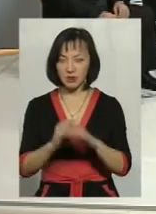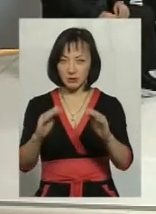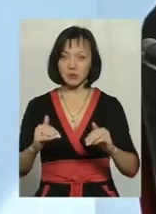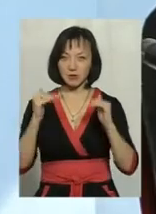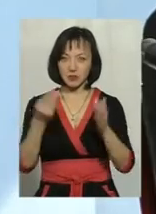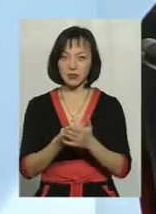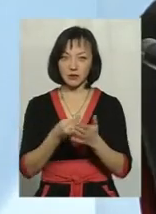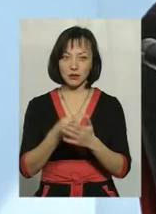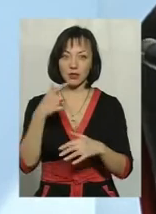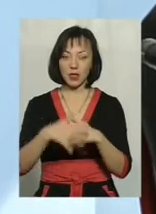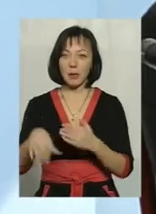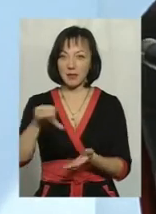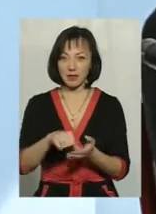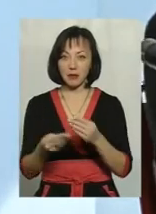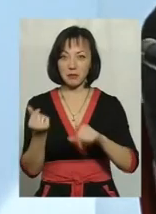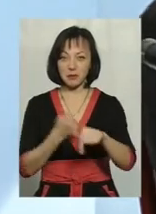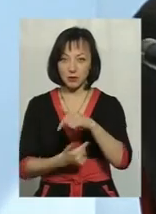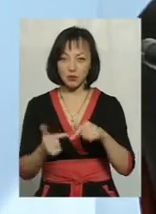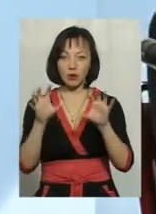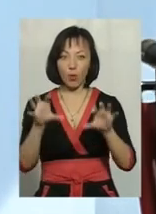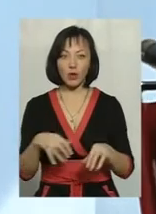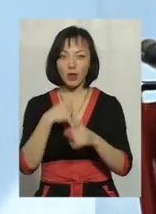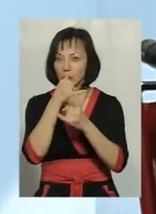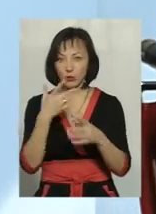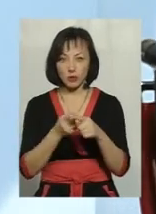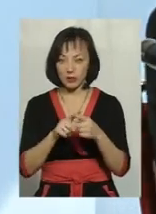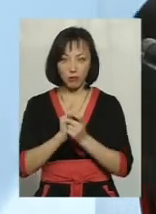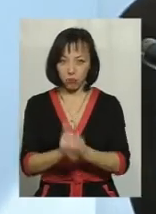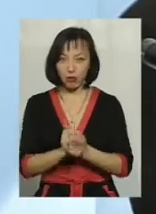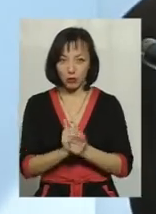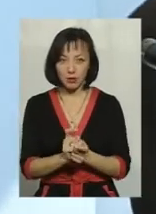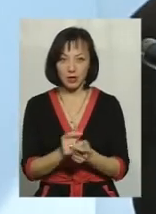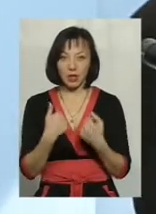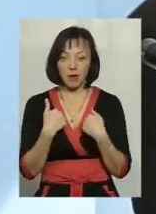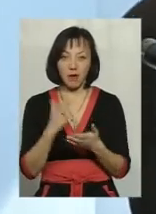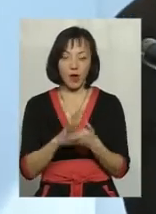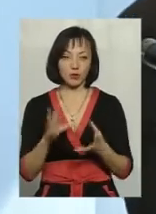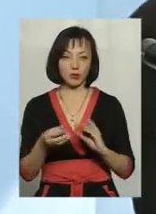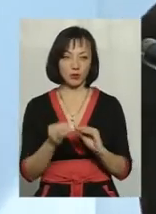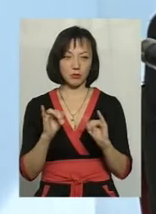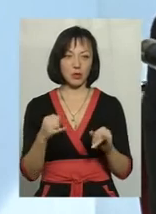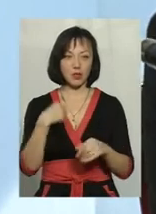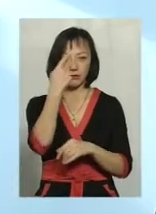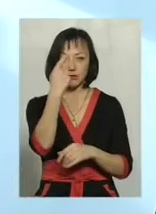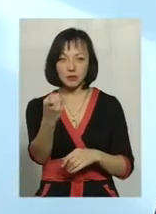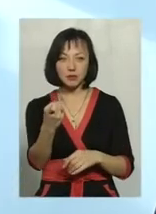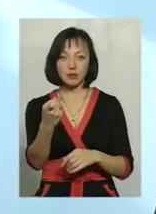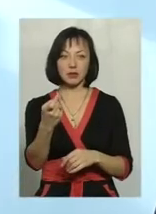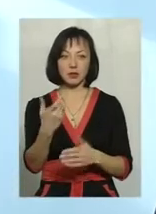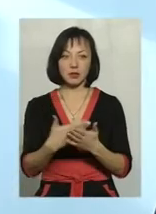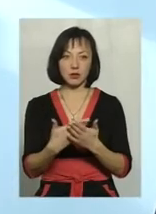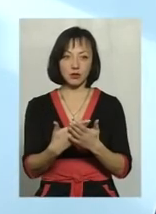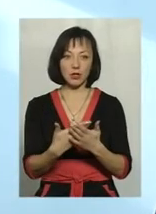цим, як представник бізнесу, легального бізнесу, я не можу з цим боротися. Я пожинаю плоди. Я довожу до відома органів,